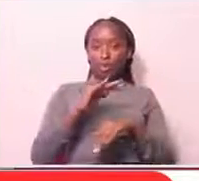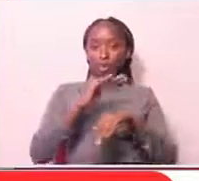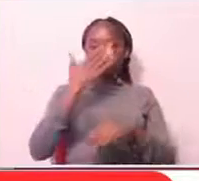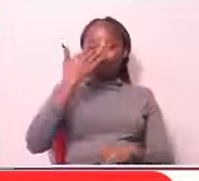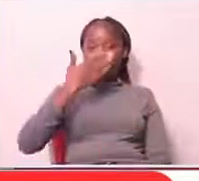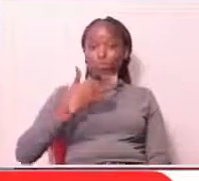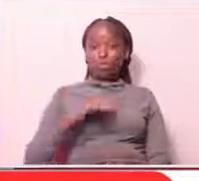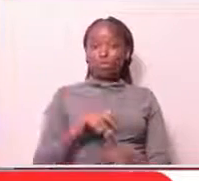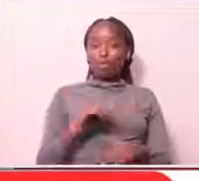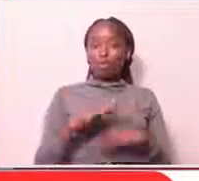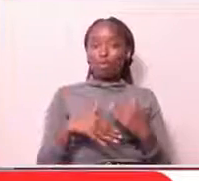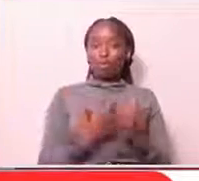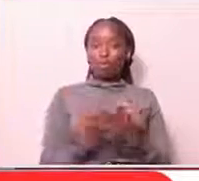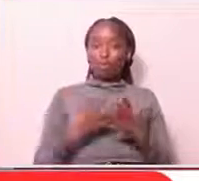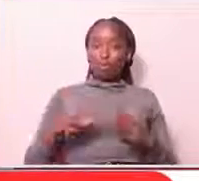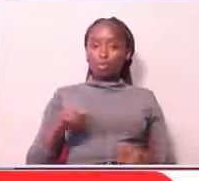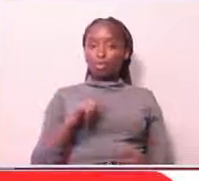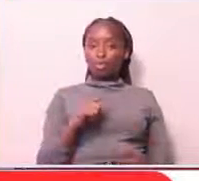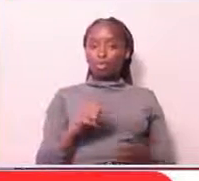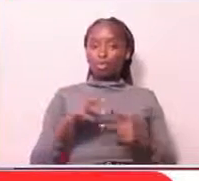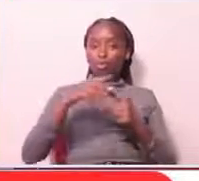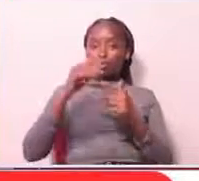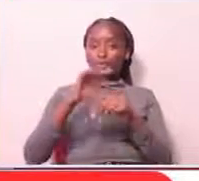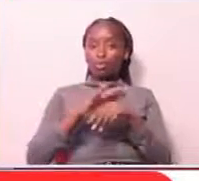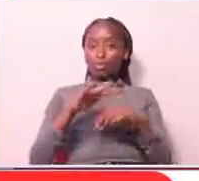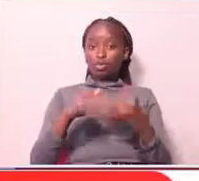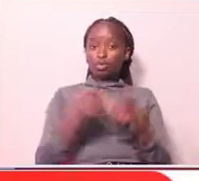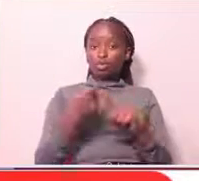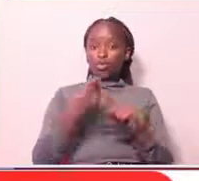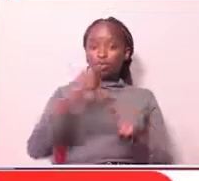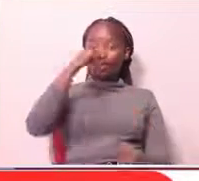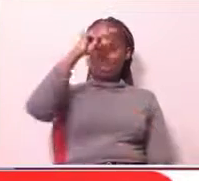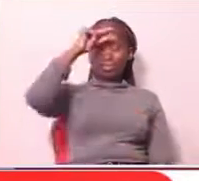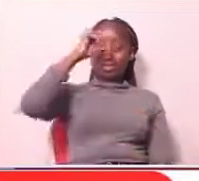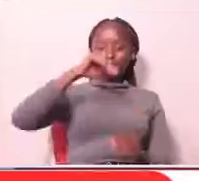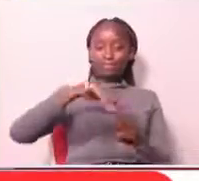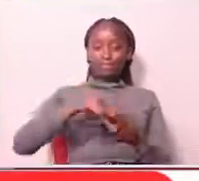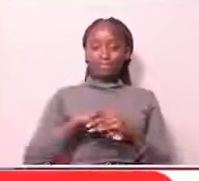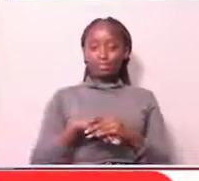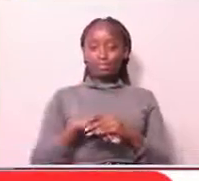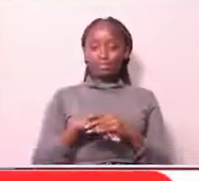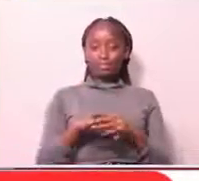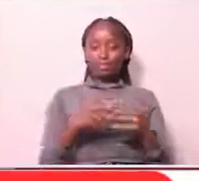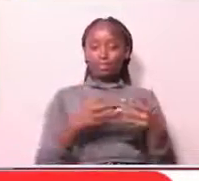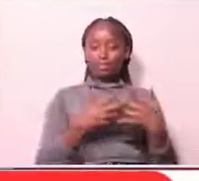seneti kilichobuniwa kuangazia fidia kutoka kwa serikali ya Marekani.